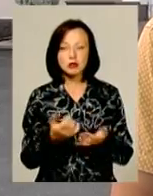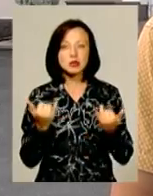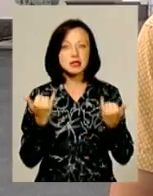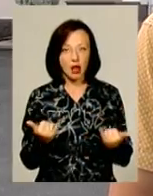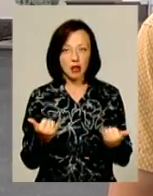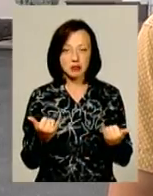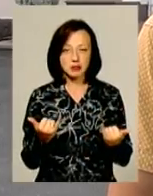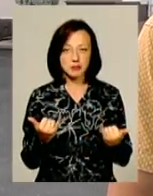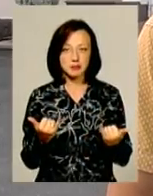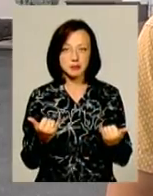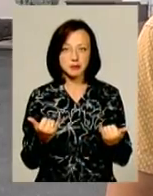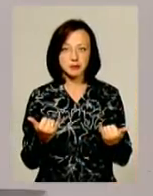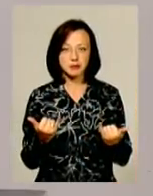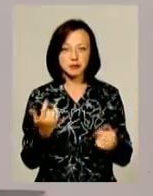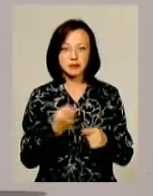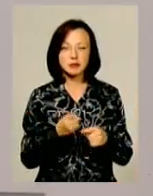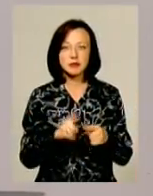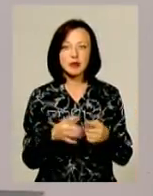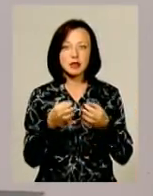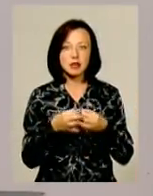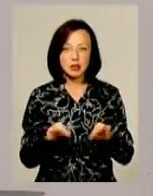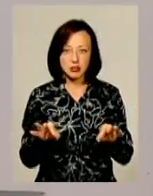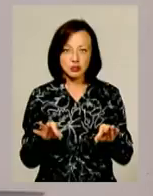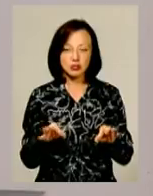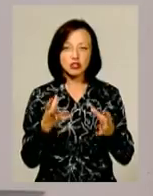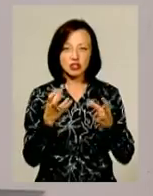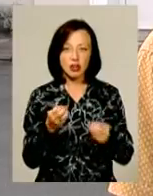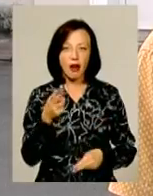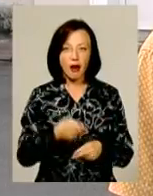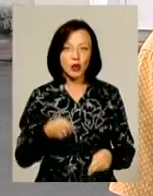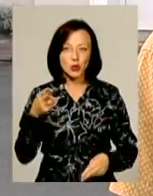зараз, ця незалежність, вона ще гартується.